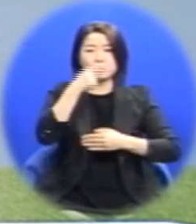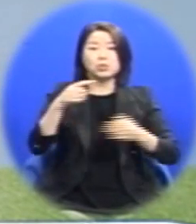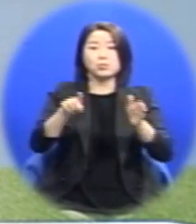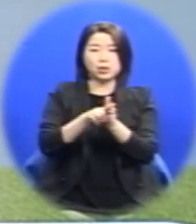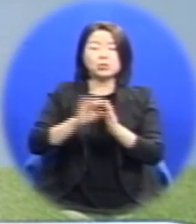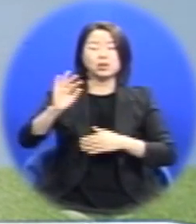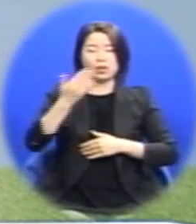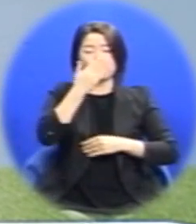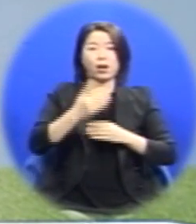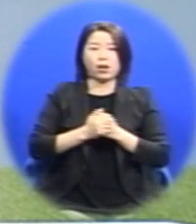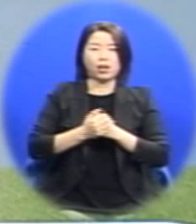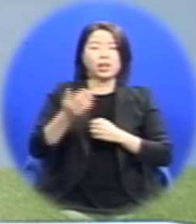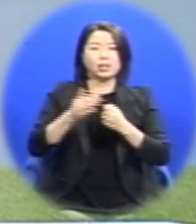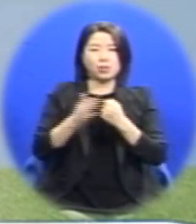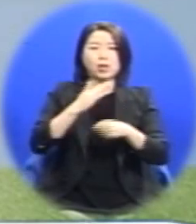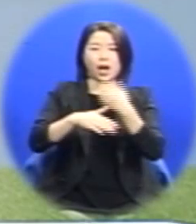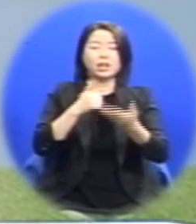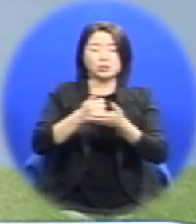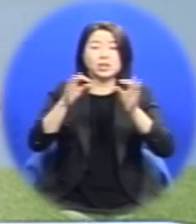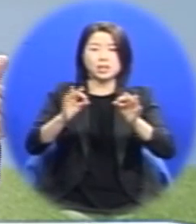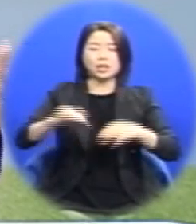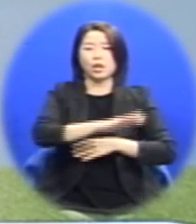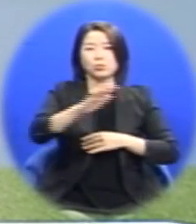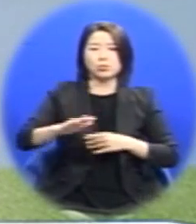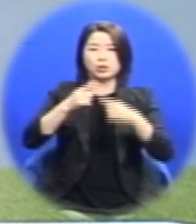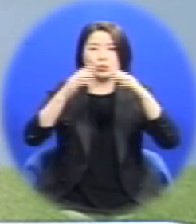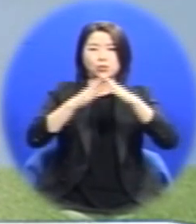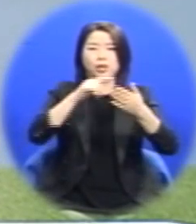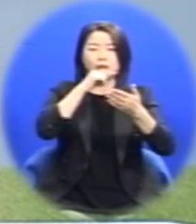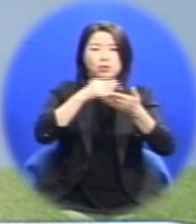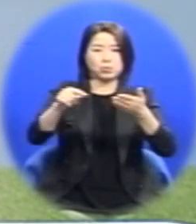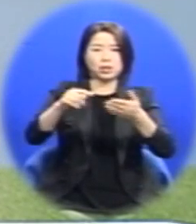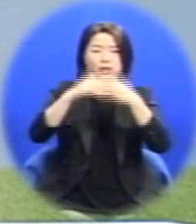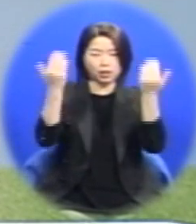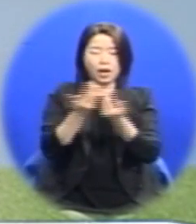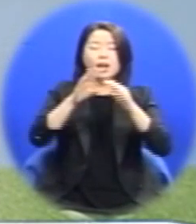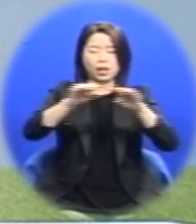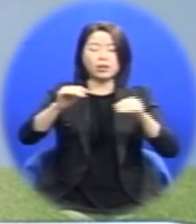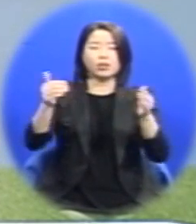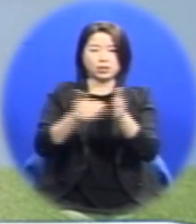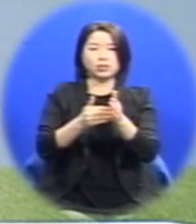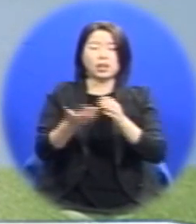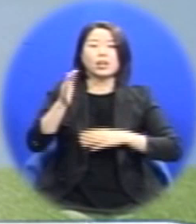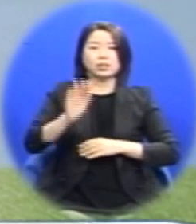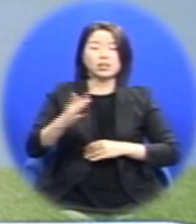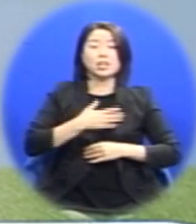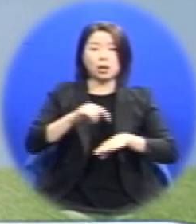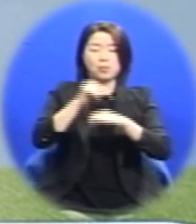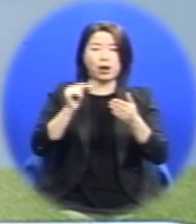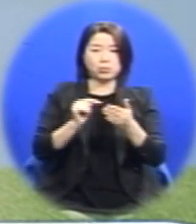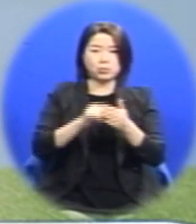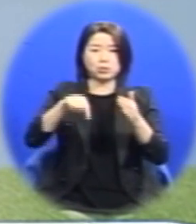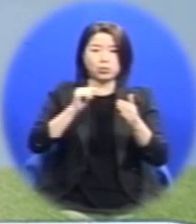그랬습니다. 그래서 하나님, 이제 우리 교회 부채는 다 해결됐습니다. 그런데 제 마음속에